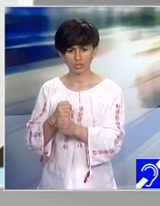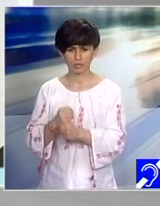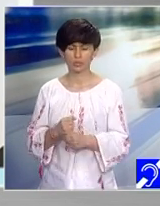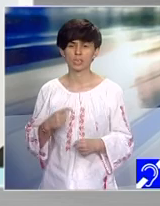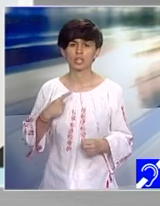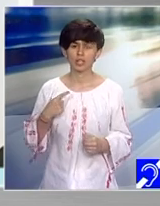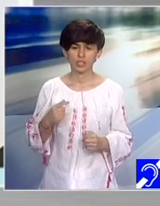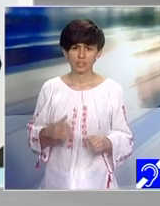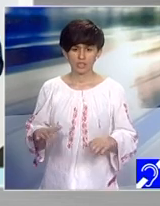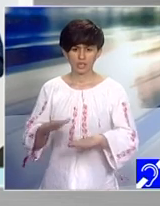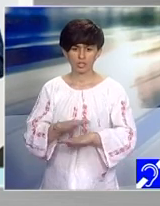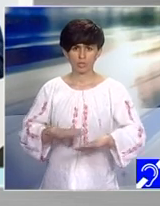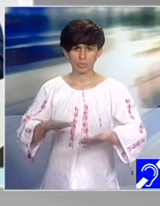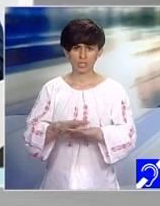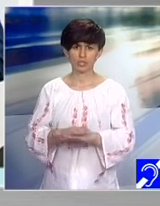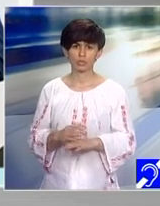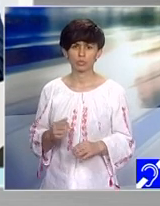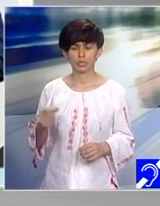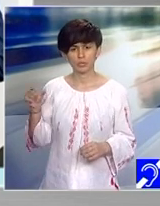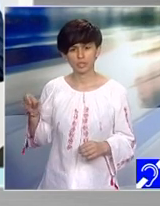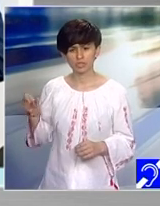acoperit prin import de forță de muncă din Serbia.